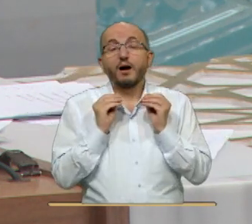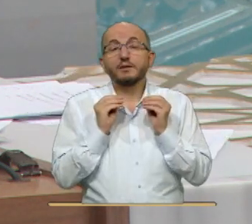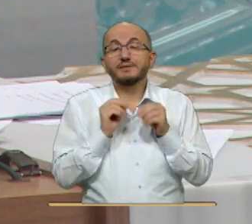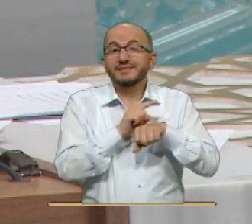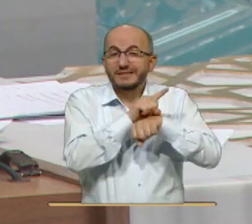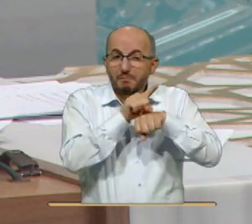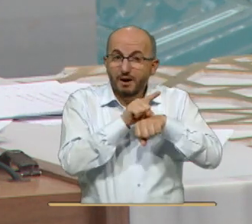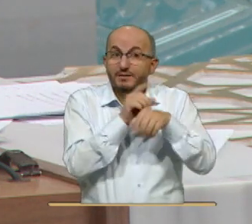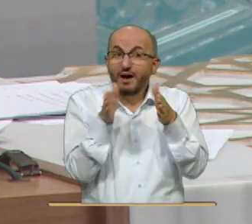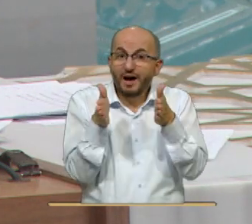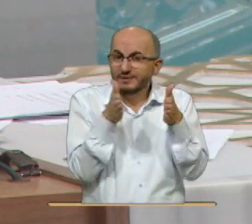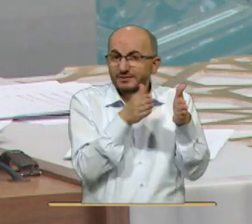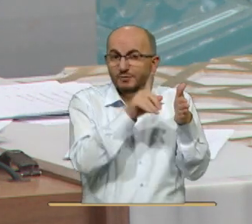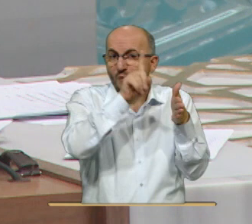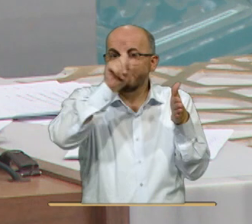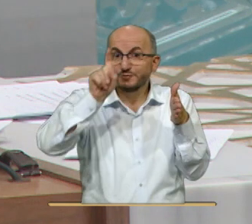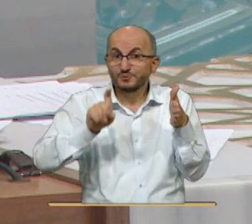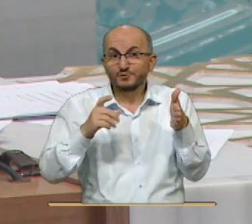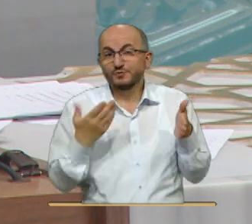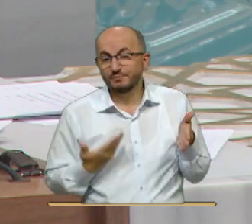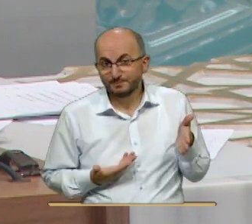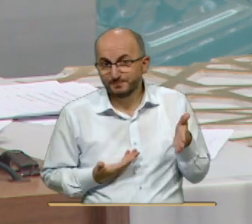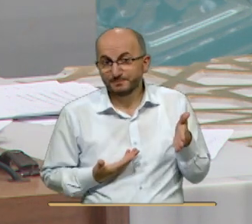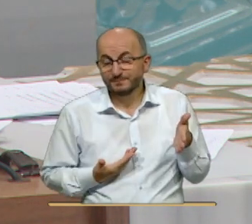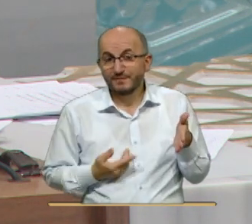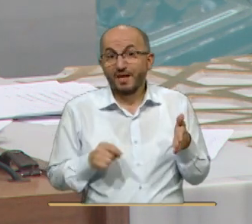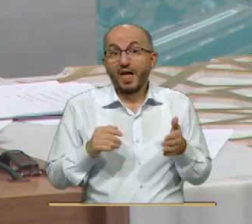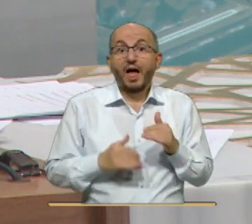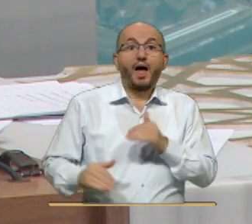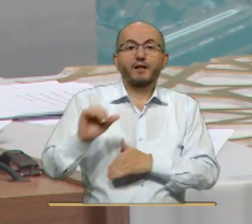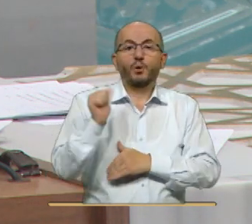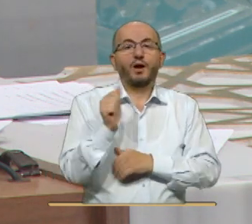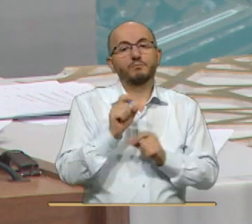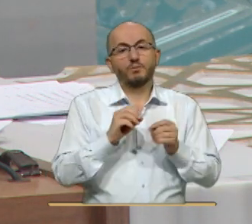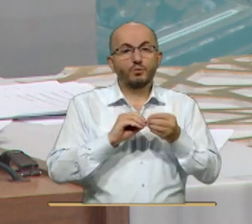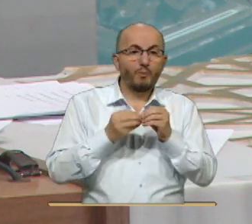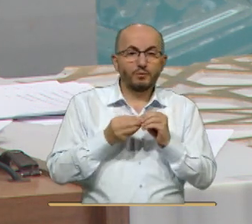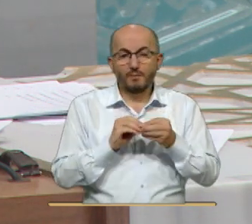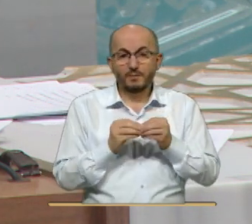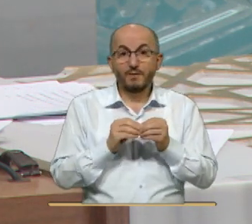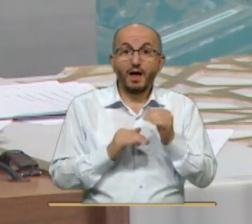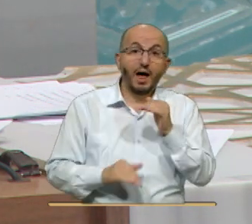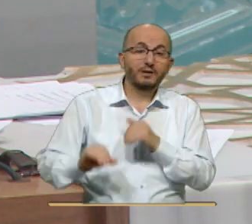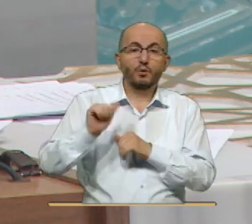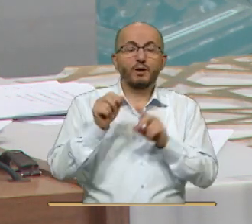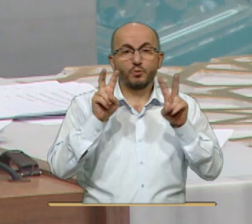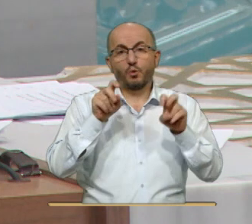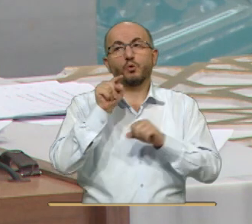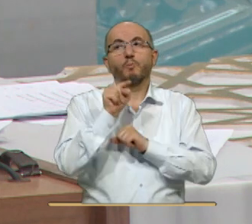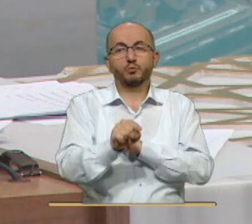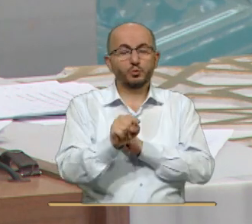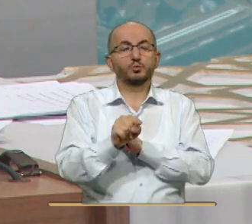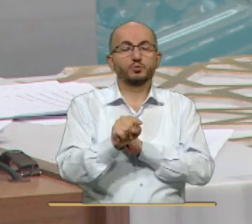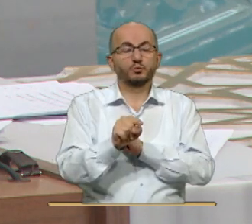kadar zaman ayırıyoruz? Bugün en önemli sorun, en önemli mesele bu,